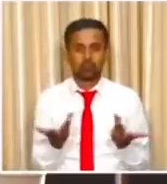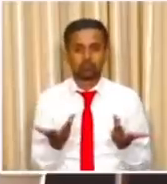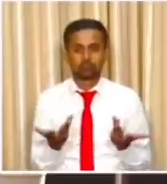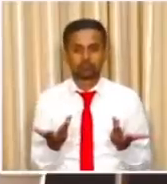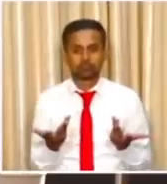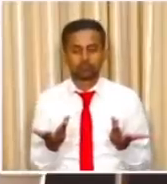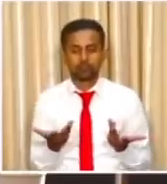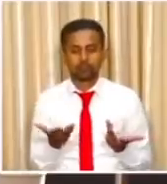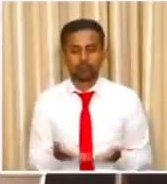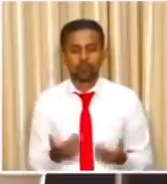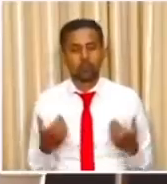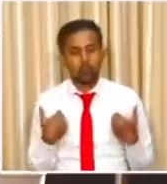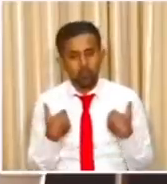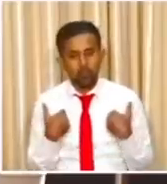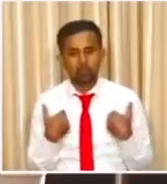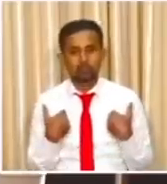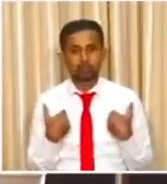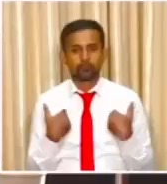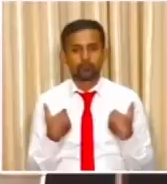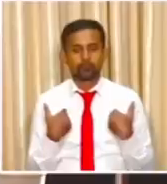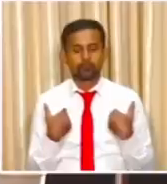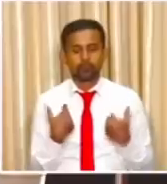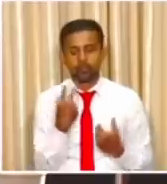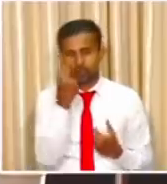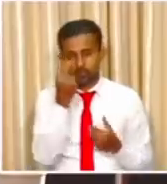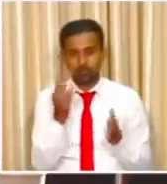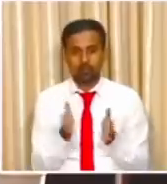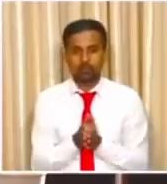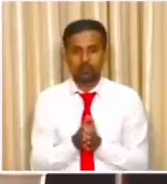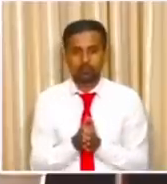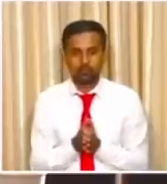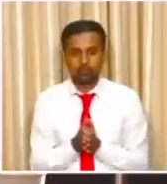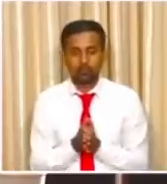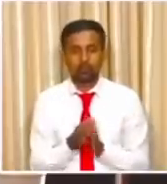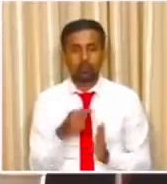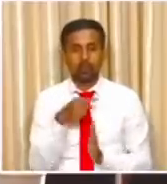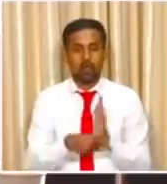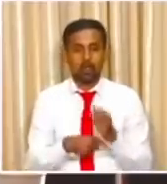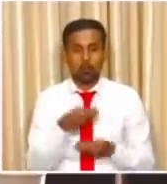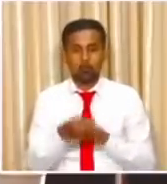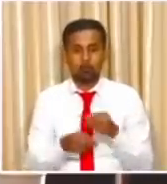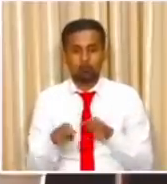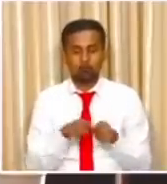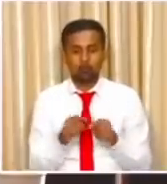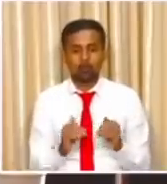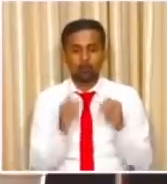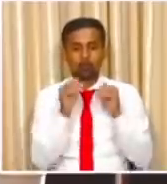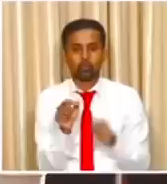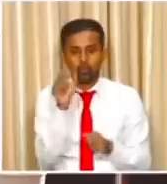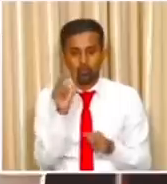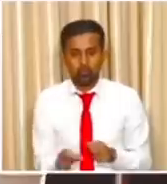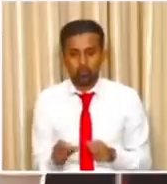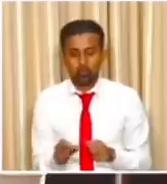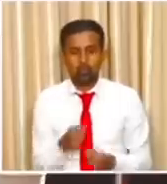මේ ඉතාමත් මහන්සියෙන් දැක්මක් සහිතව දේශීය ව්‍යවසායකයෙකුට ගොඩනැගුණු කෙනා